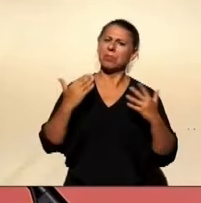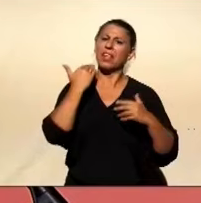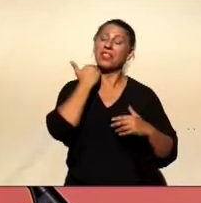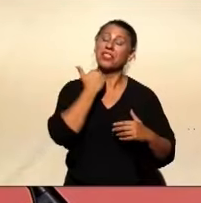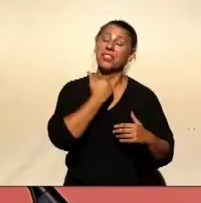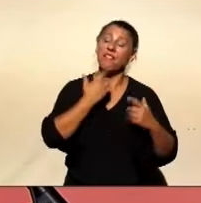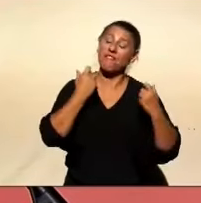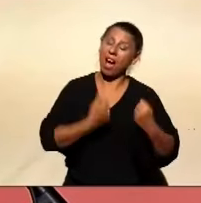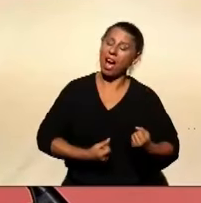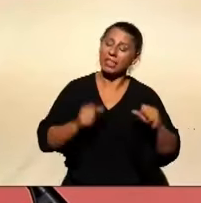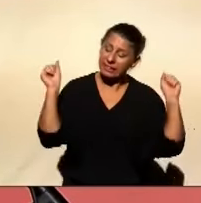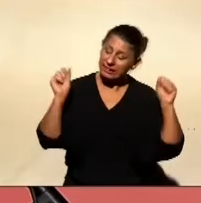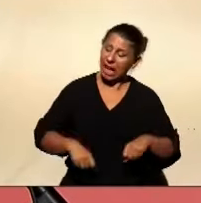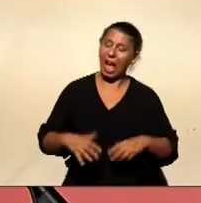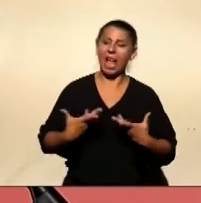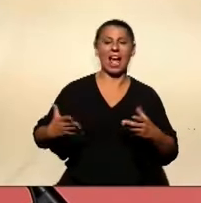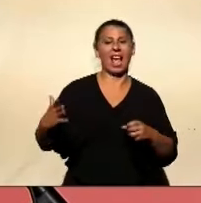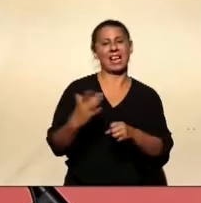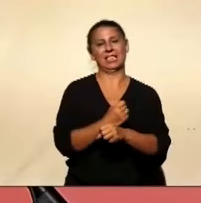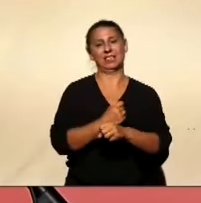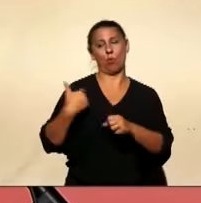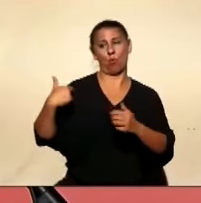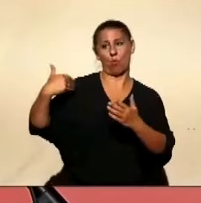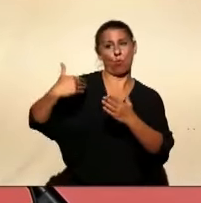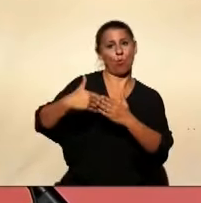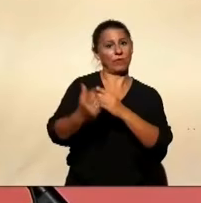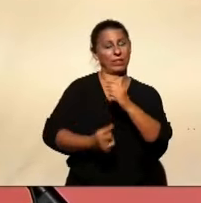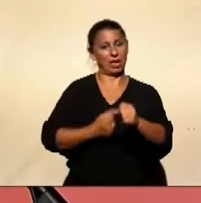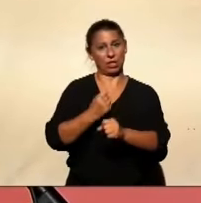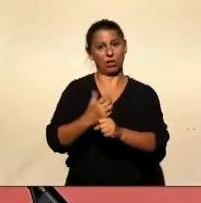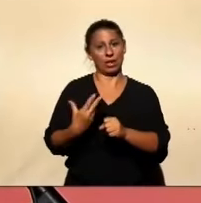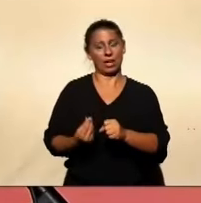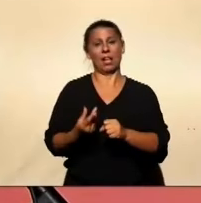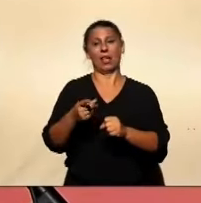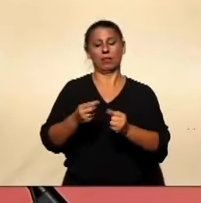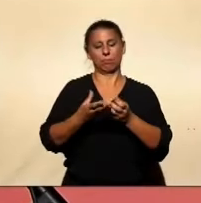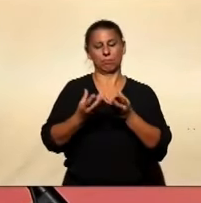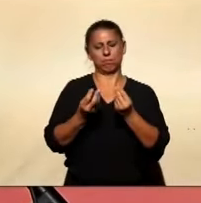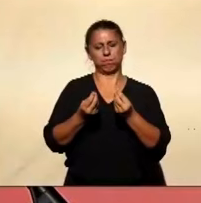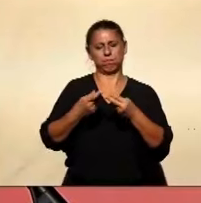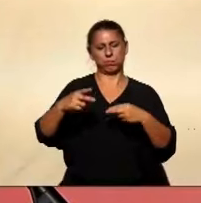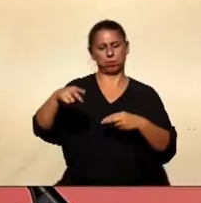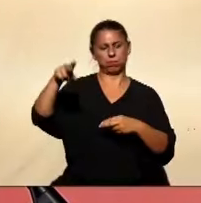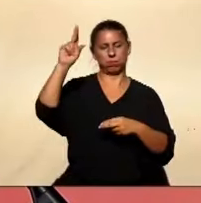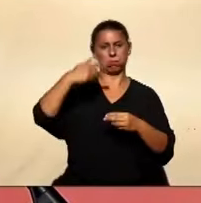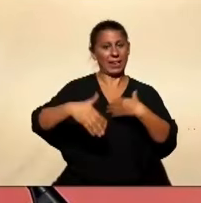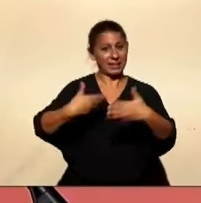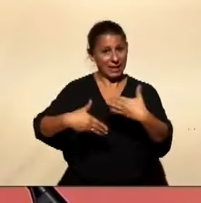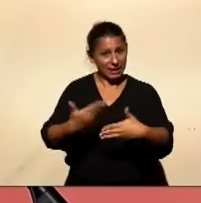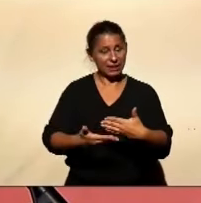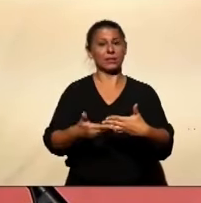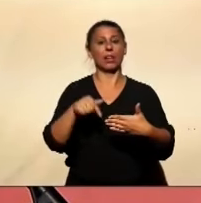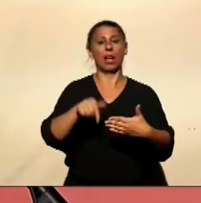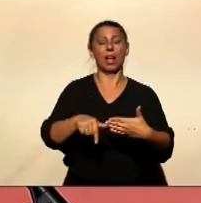θυσίες μας βαριές. Όλα αυτά τα χρόνια έχουν πληθύνει οι εξελίξεις, τα γεγονότα